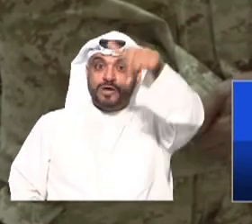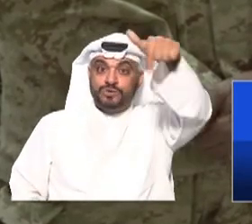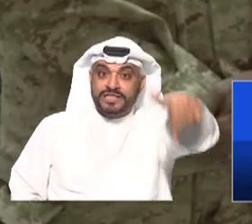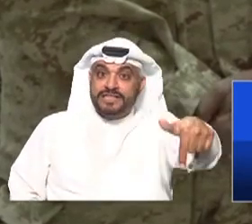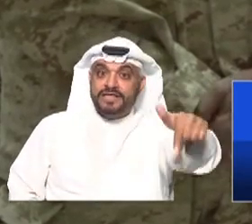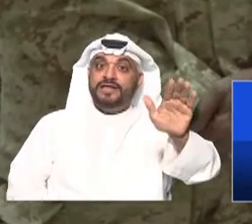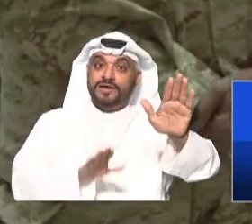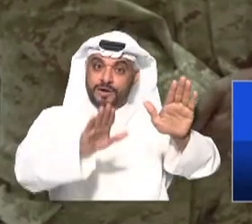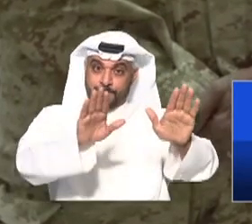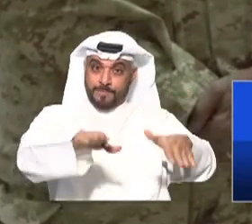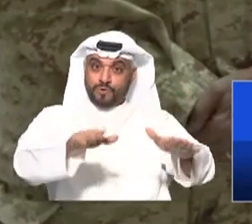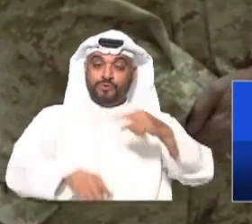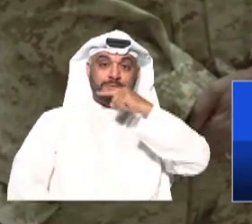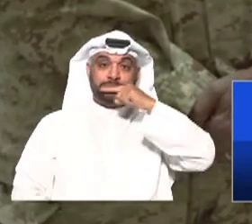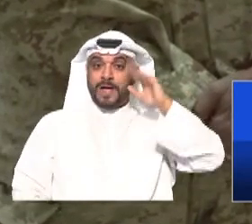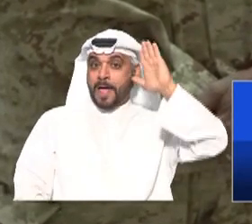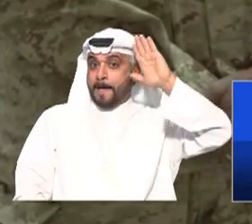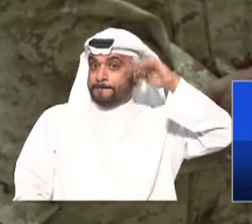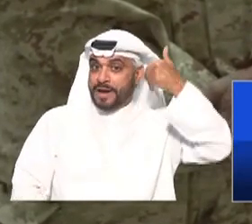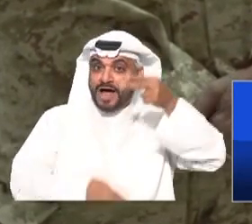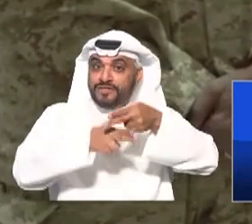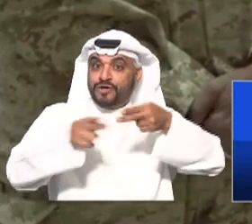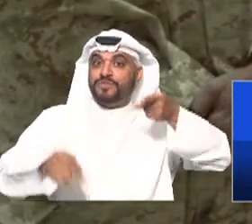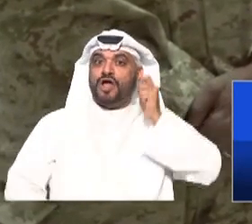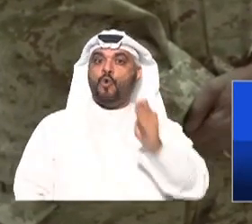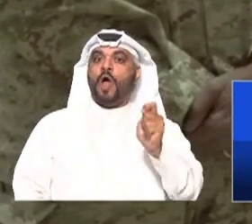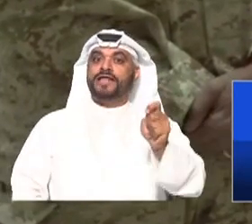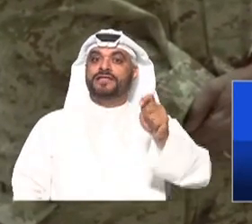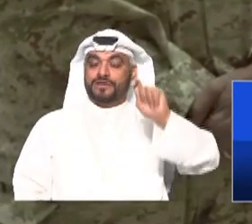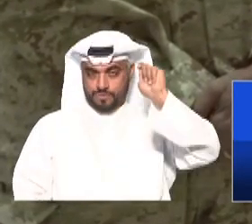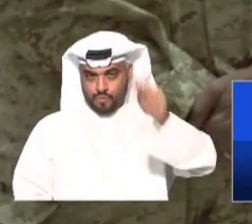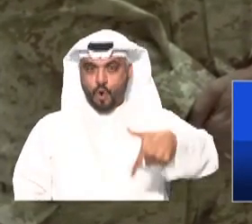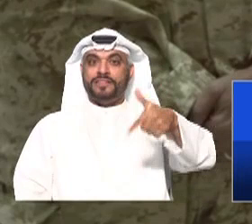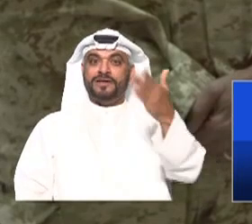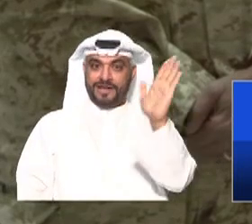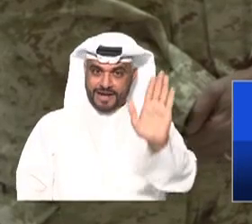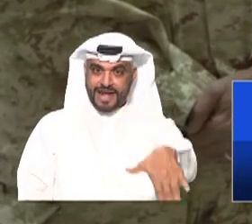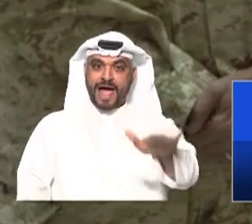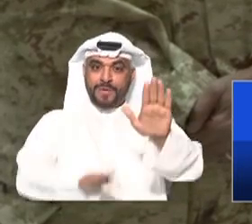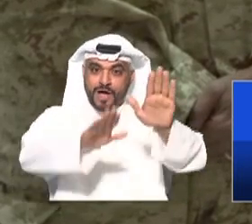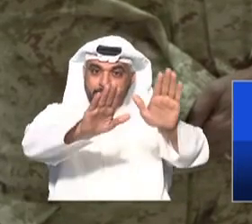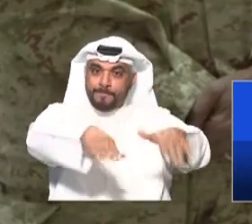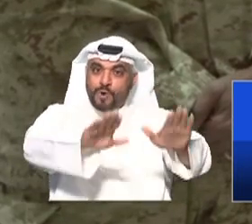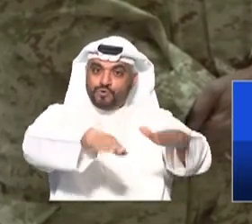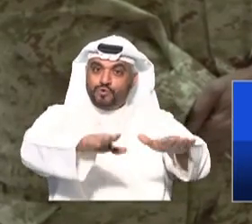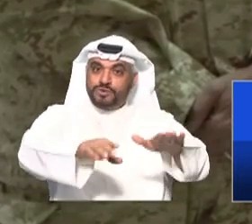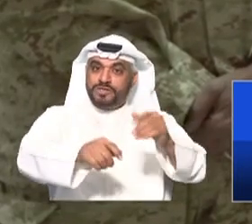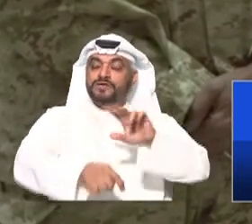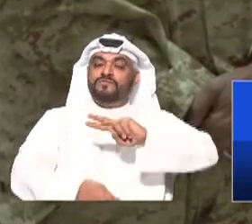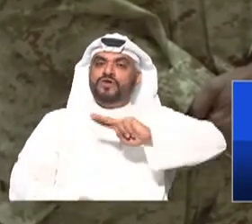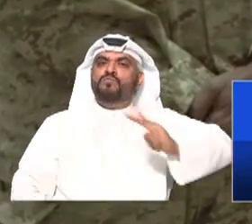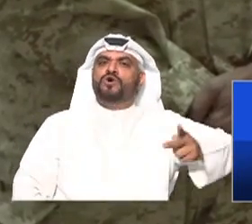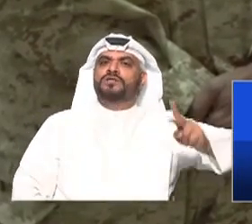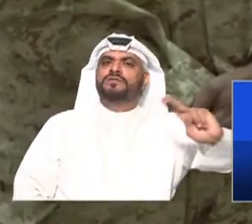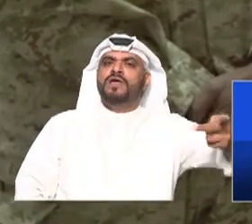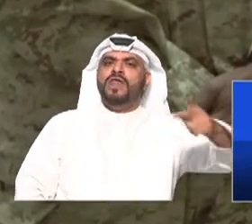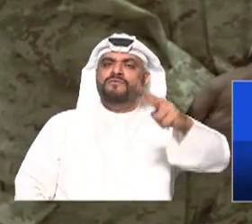466 بنت من بنات الكويت موجودين في مختلف